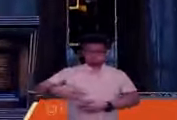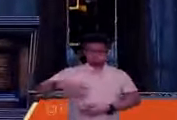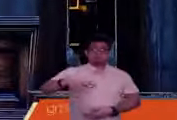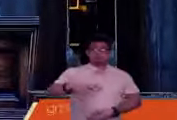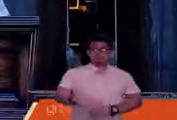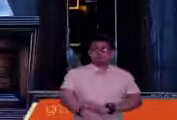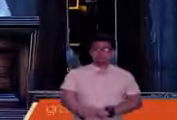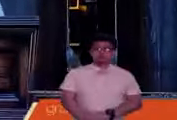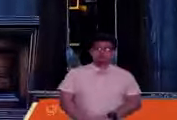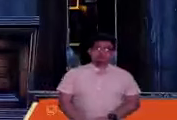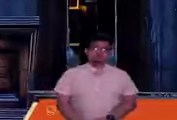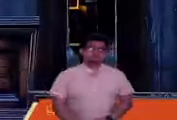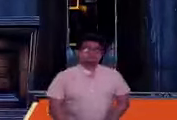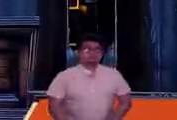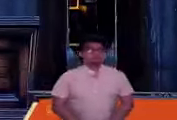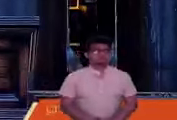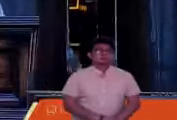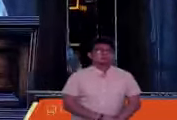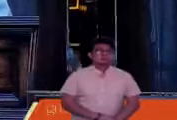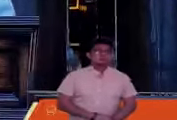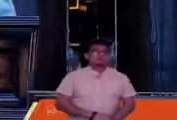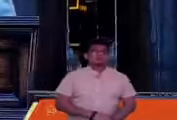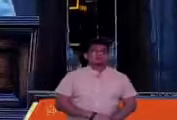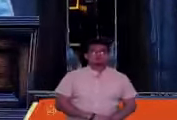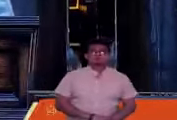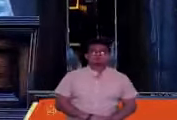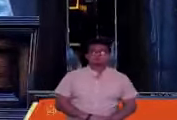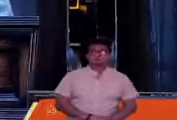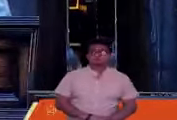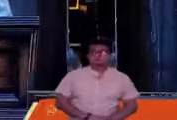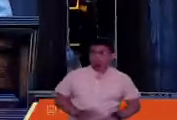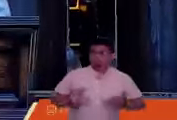dako. Pari-pariho rata. Mauna nga,